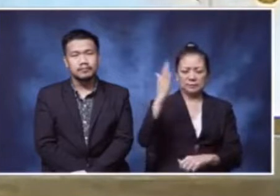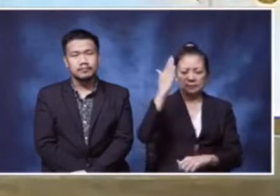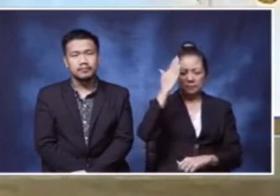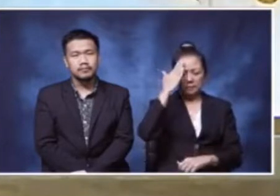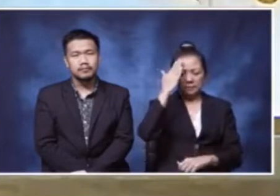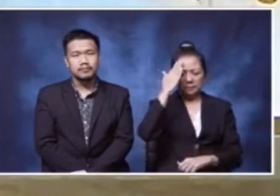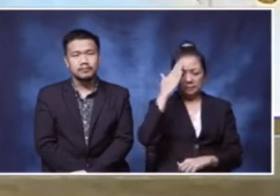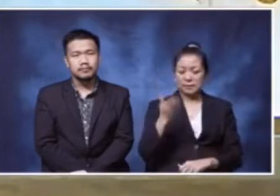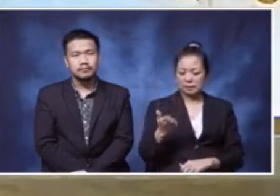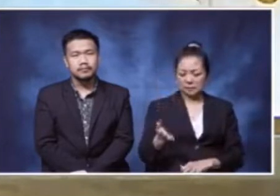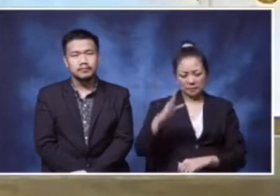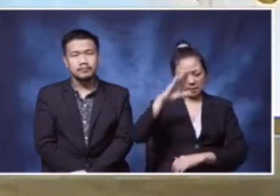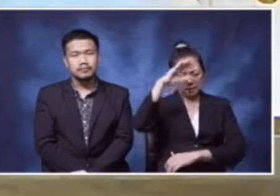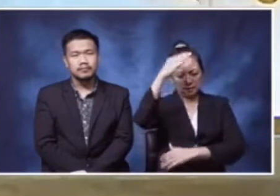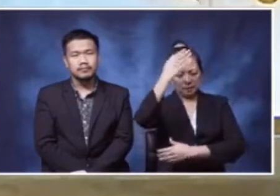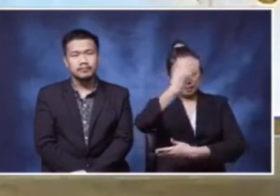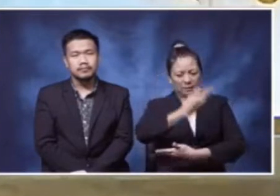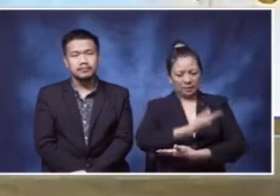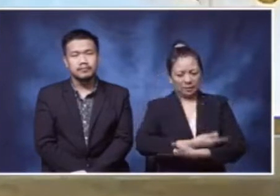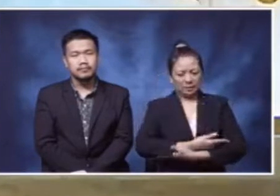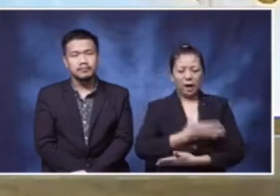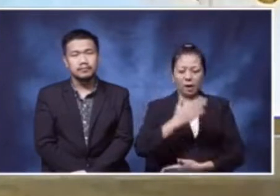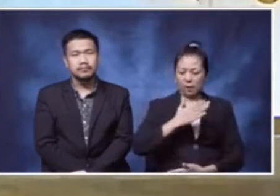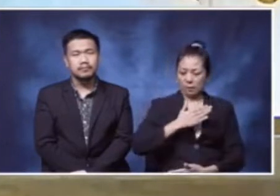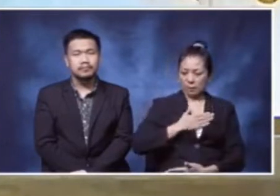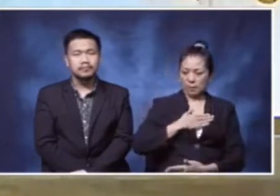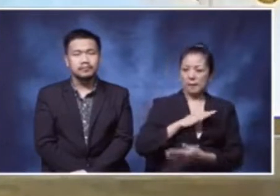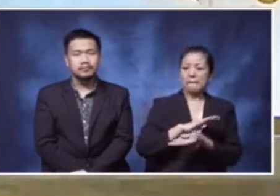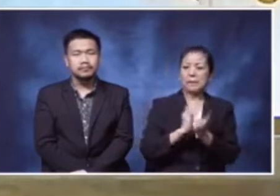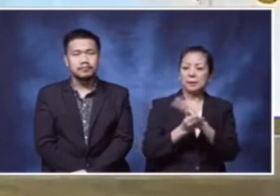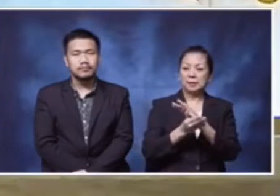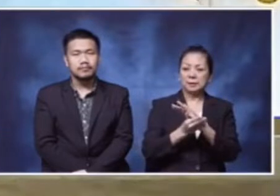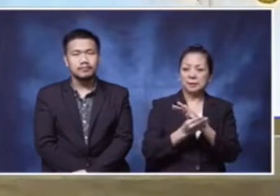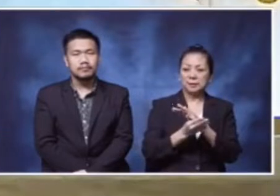Kikilanlanin ko siyang anak at ako na may magiging ama niya.